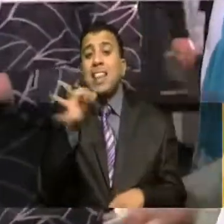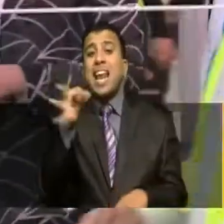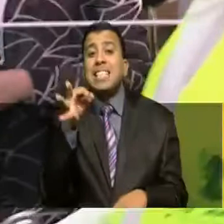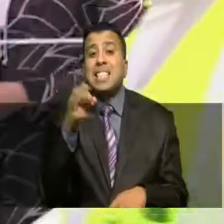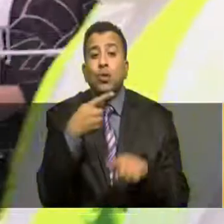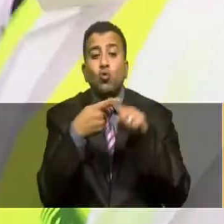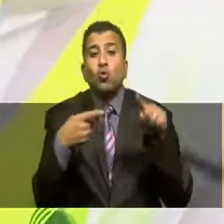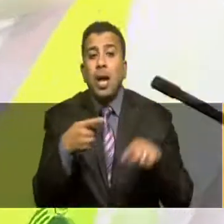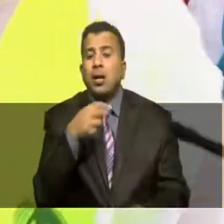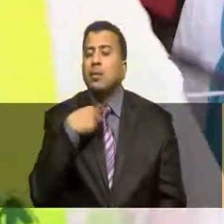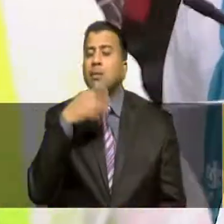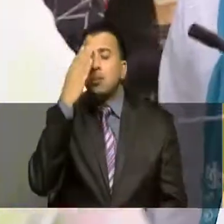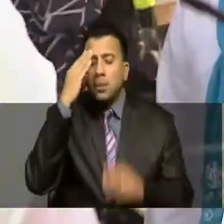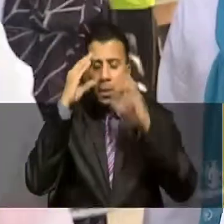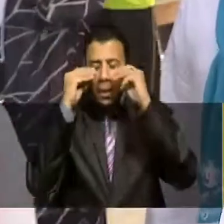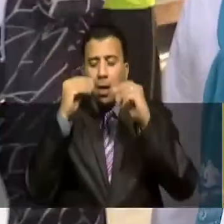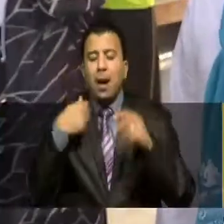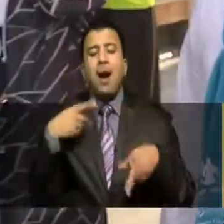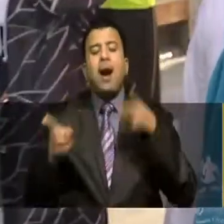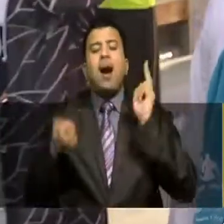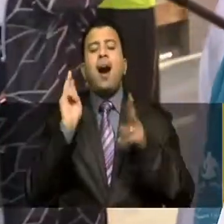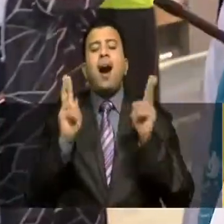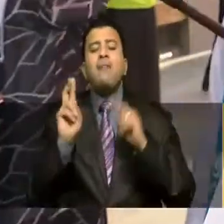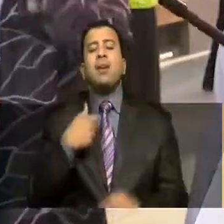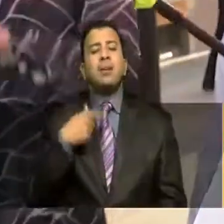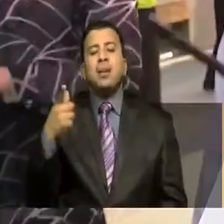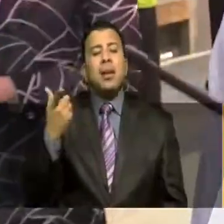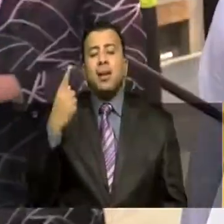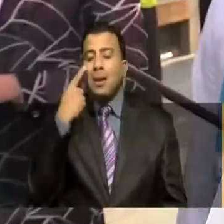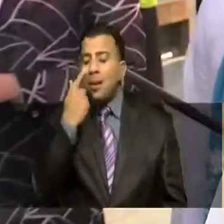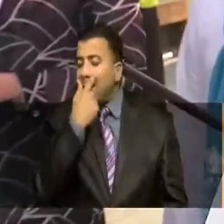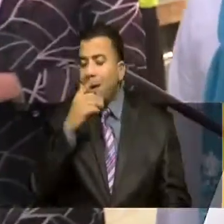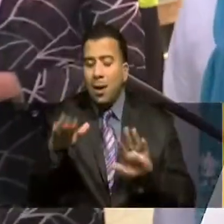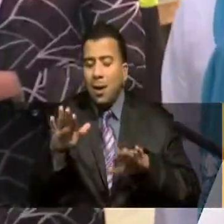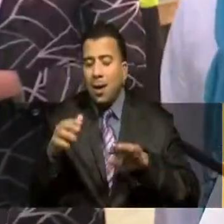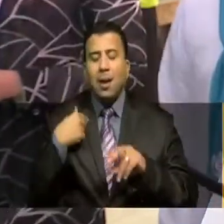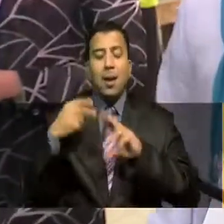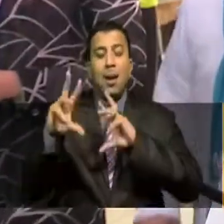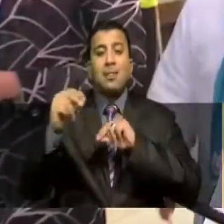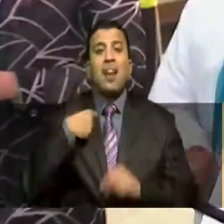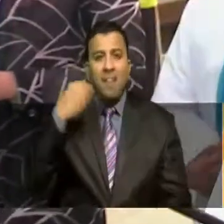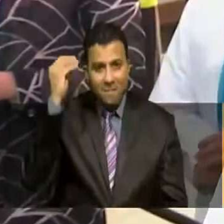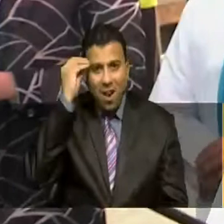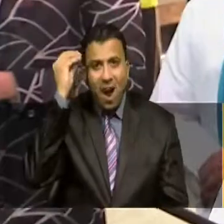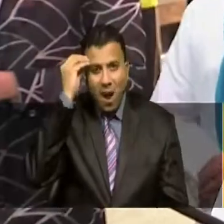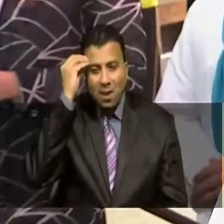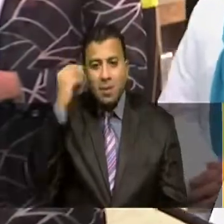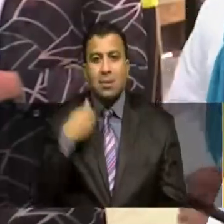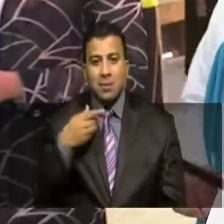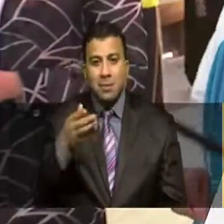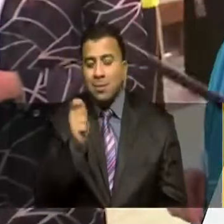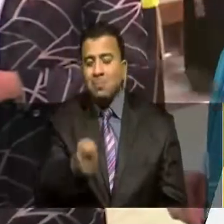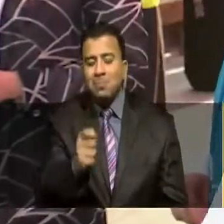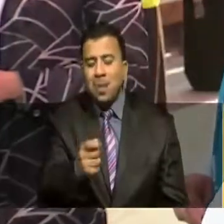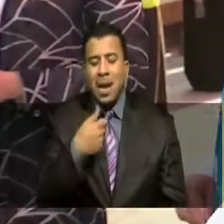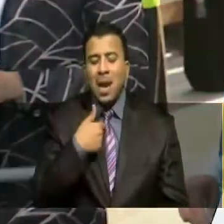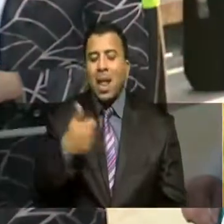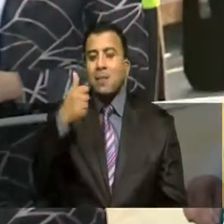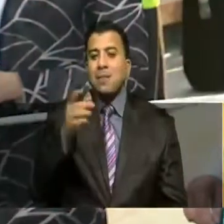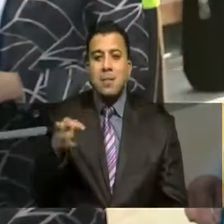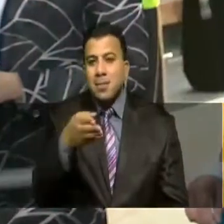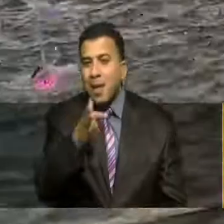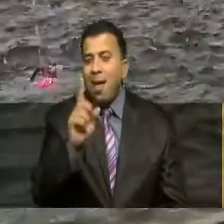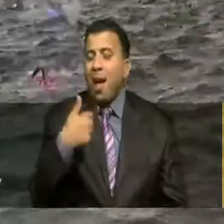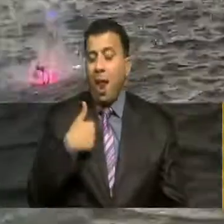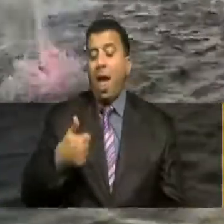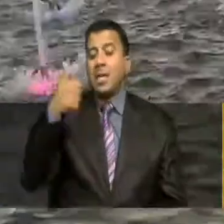ونعيش تجربة المكفوفين ونحتفل معاهم، لأن المكفوف راح يحس أن أنا أفضل عنك، أنا فاهم أكثر أمشي حاليا أفضل من الطريقة اللي أنت